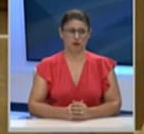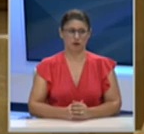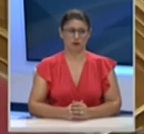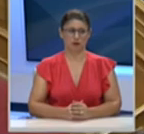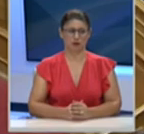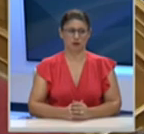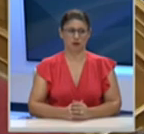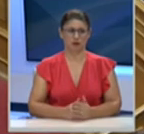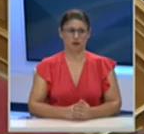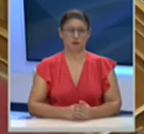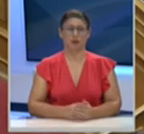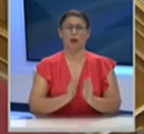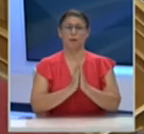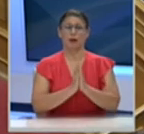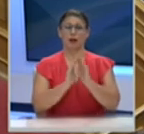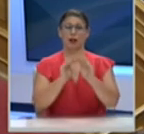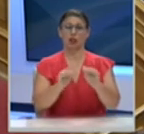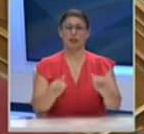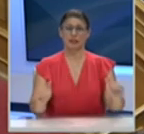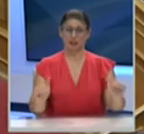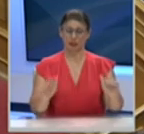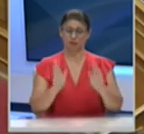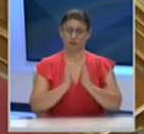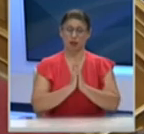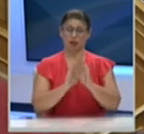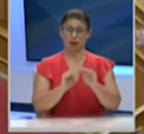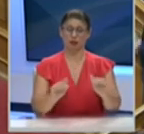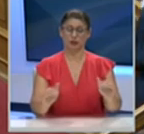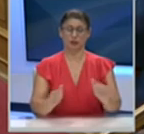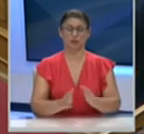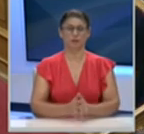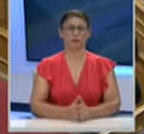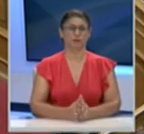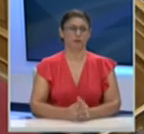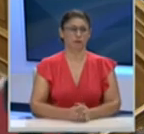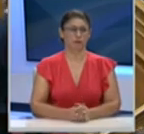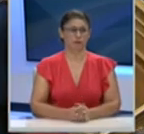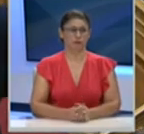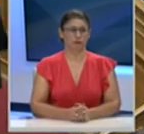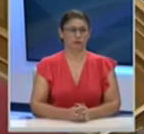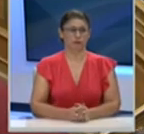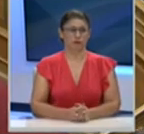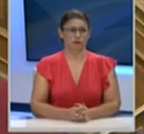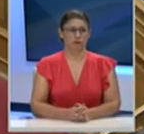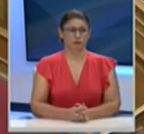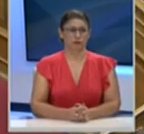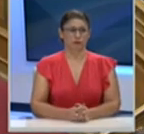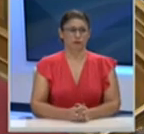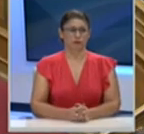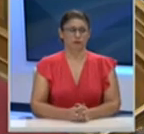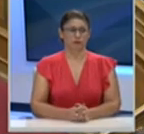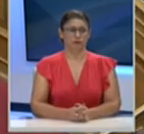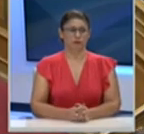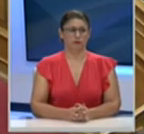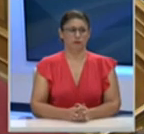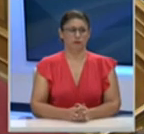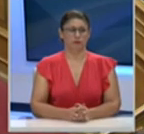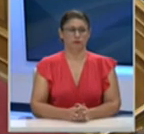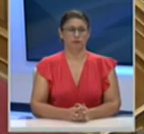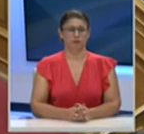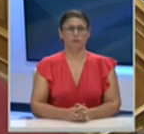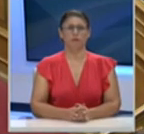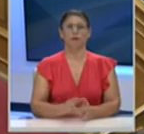Παρακαλώ, παρακαλώ, ησυχία. Παρακαλώ, παρακαλώ. Παρακαλώ, παρακαλώ, κύριε συνάδελφε, ησυχία. Παρακαλώ, συνεχίστε, κυρία Πρόεδρε.